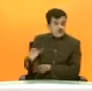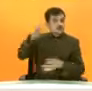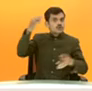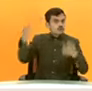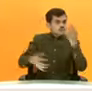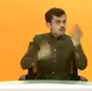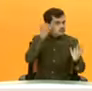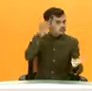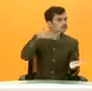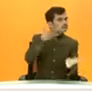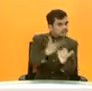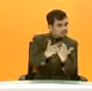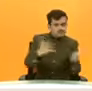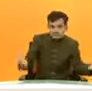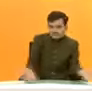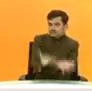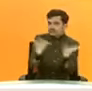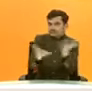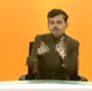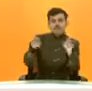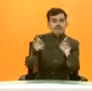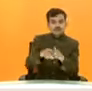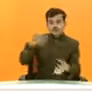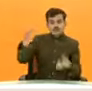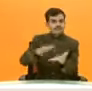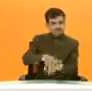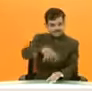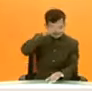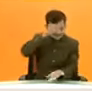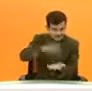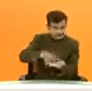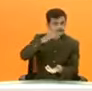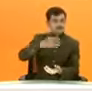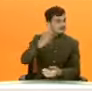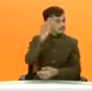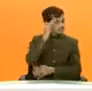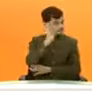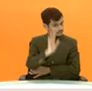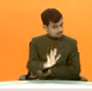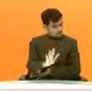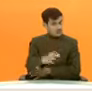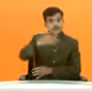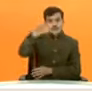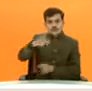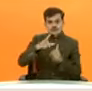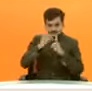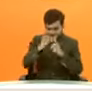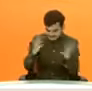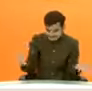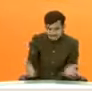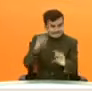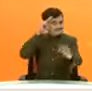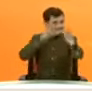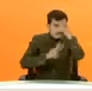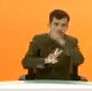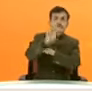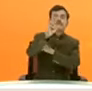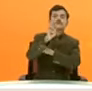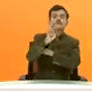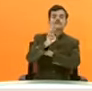को महत्व दिया। कुछ नया सीखने, जानने और नया करने का विजन